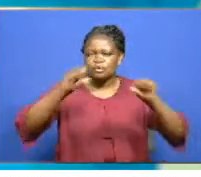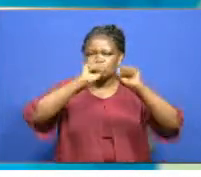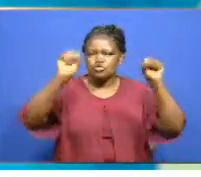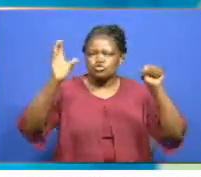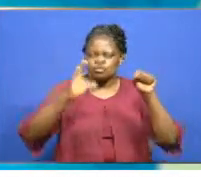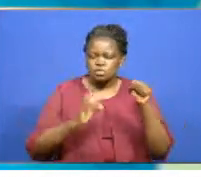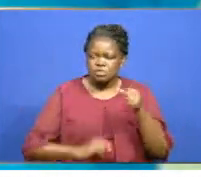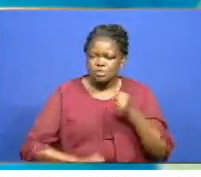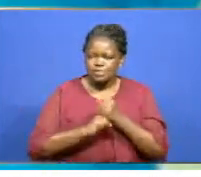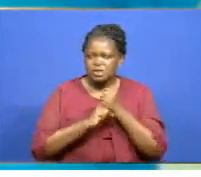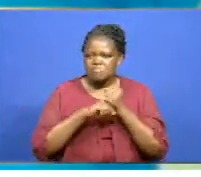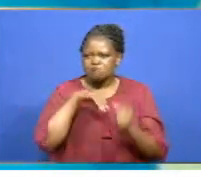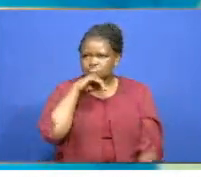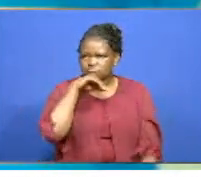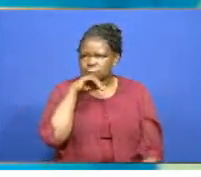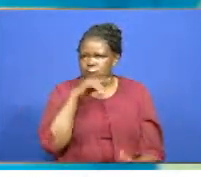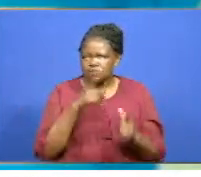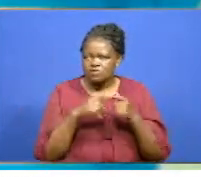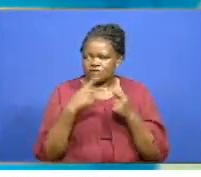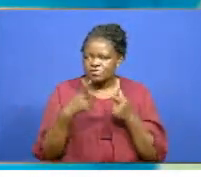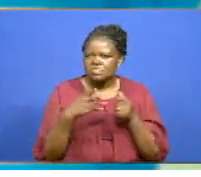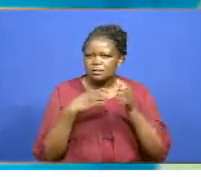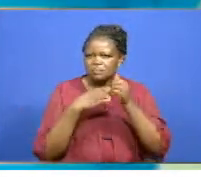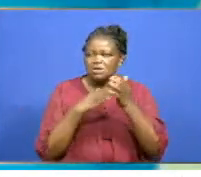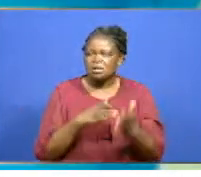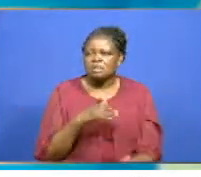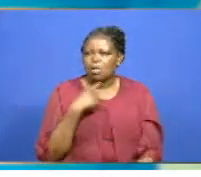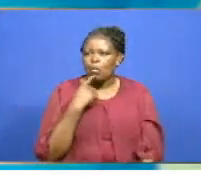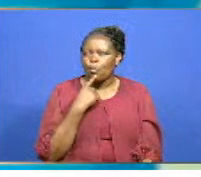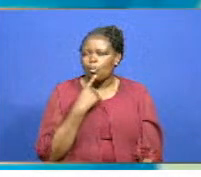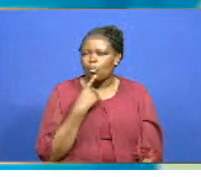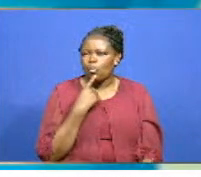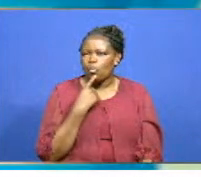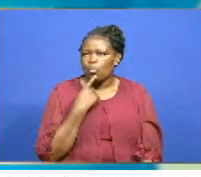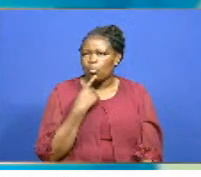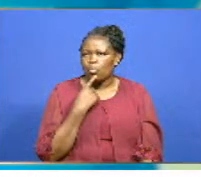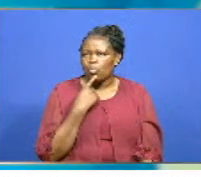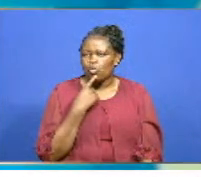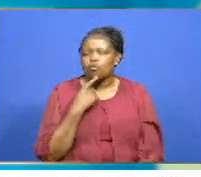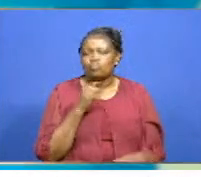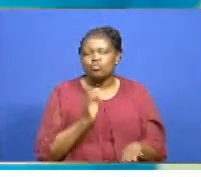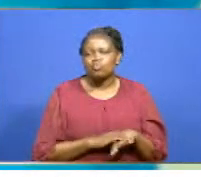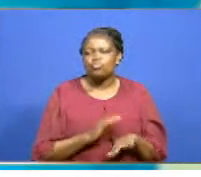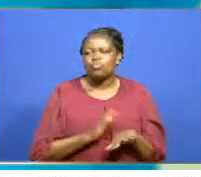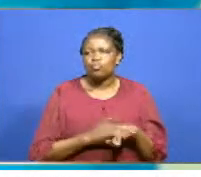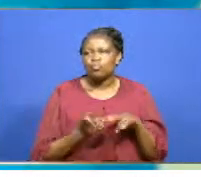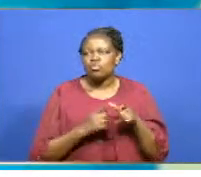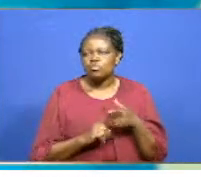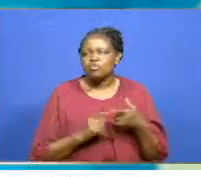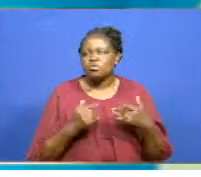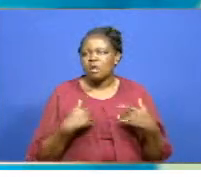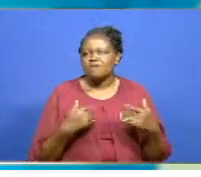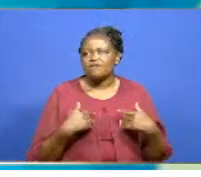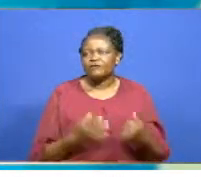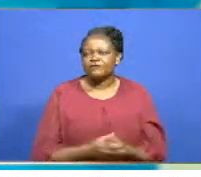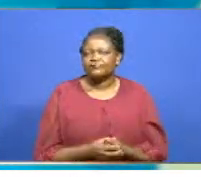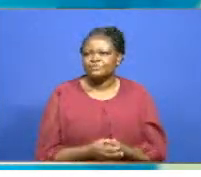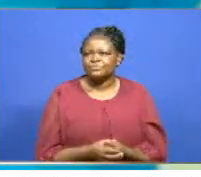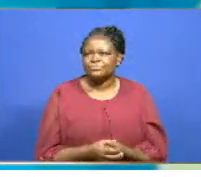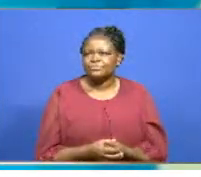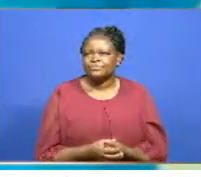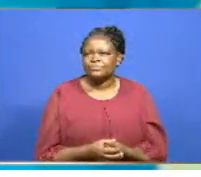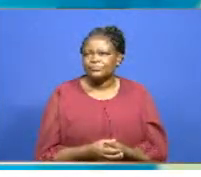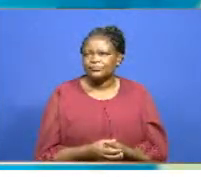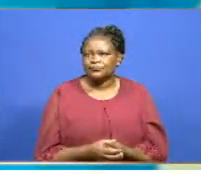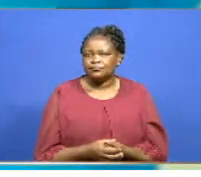Raila Odinga mkono. Tumeona pia ni kiongozi ambaye ana utu na ana that